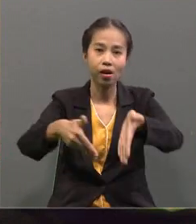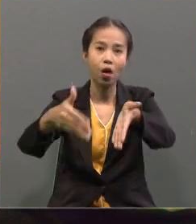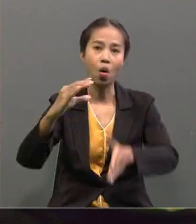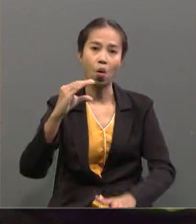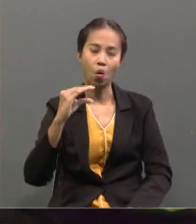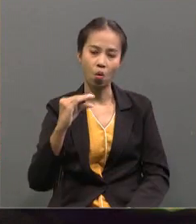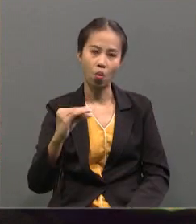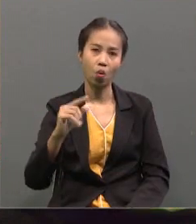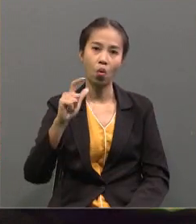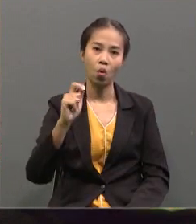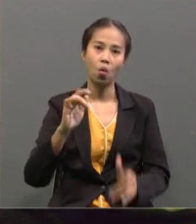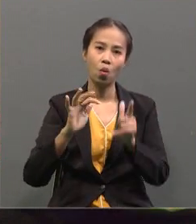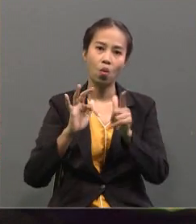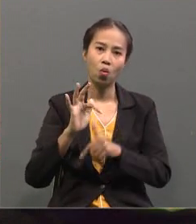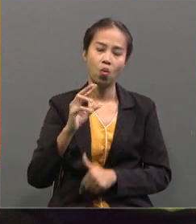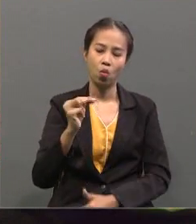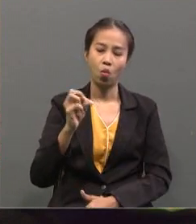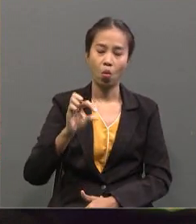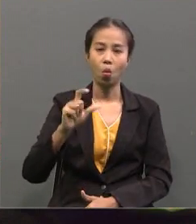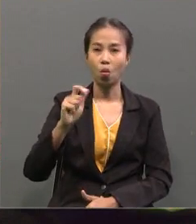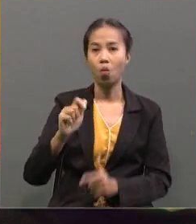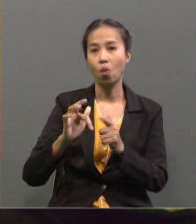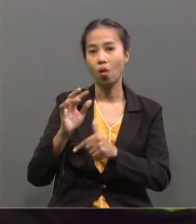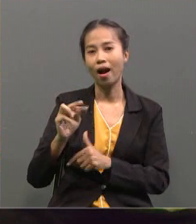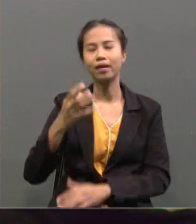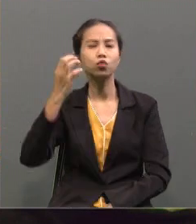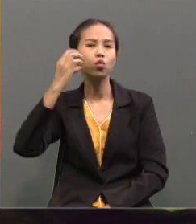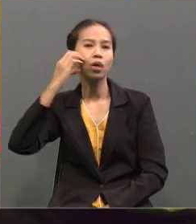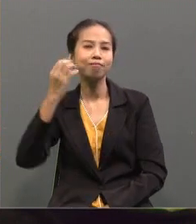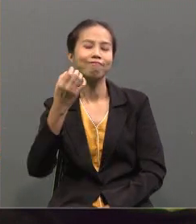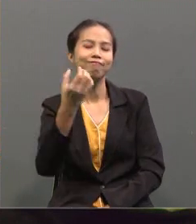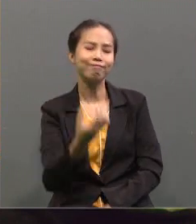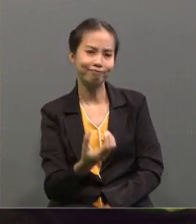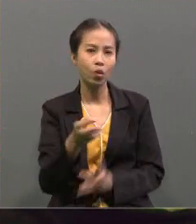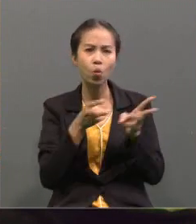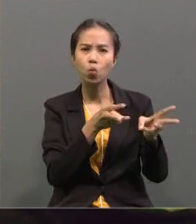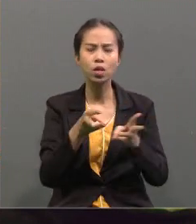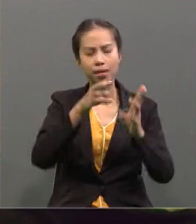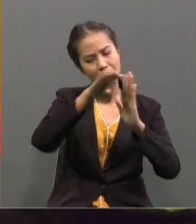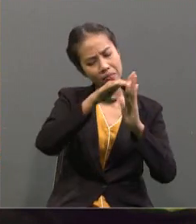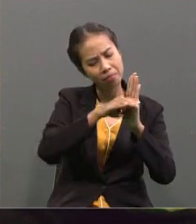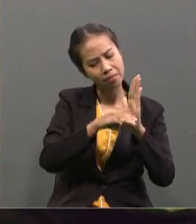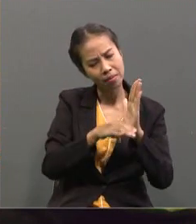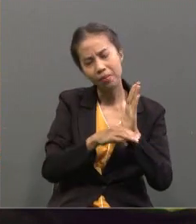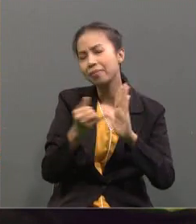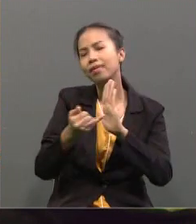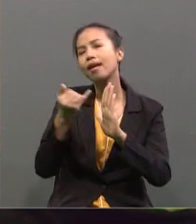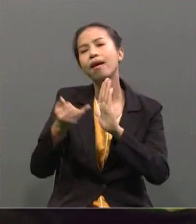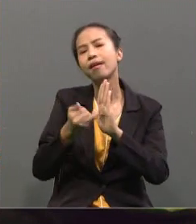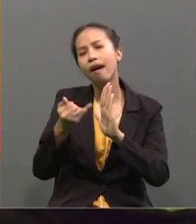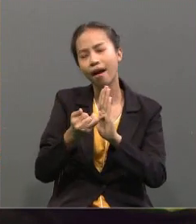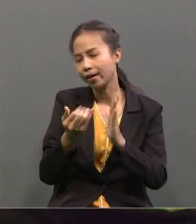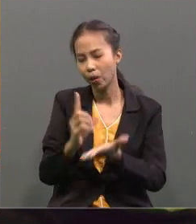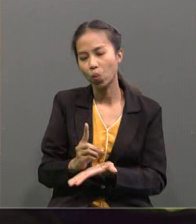ค่ะเพียงแค่มีโทรศัพท์มือถือก็สามารถที่จะลอยกระทงออนไลน์แบบง่ายๆได้เพียงไม่กี่ขั้นตอนเท่านั้นไม่ว่าจะอยู่ที่ไหนก็สามารถ